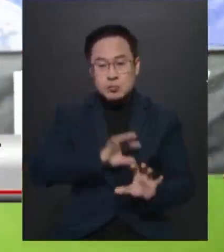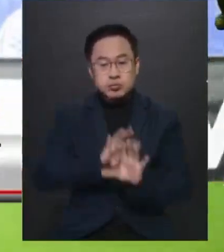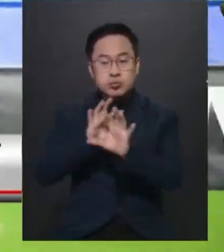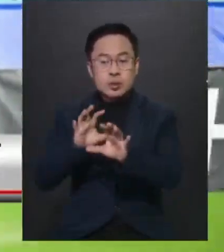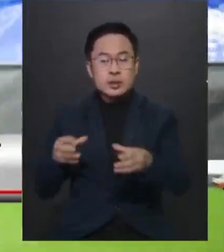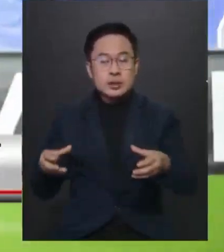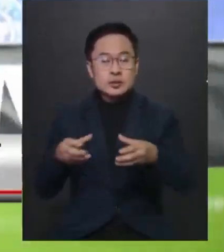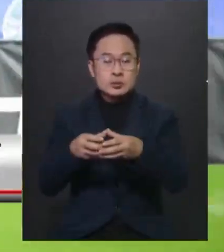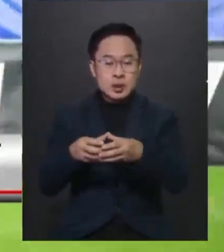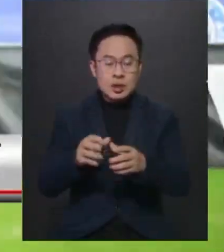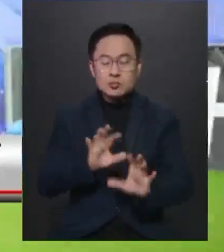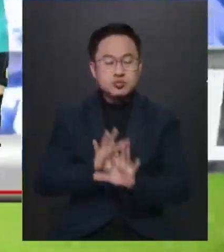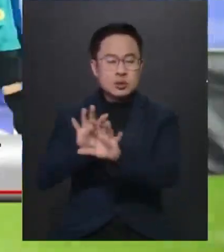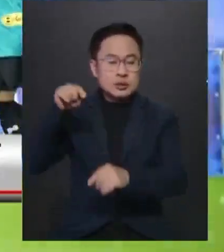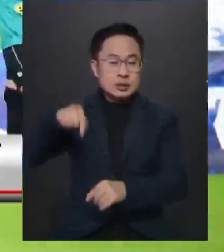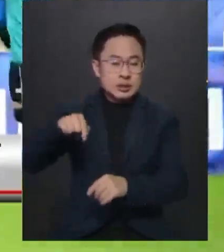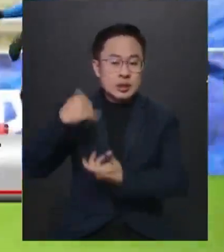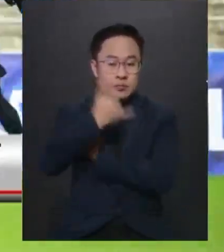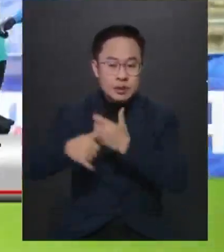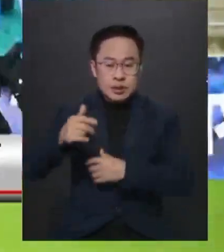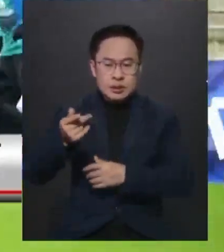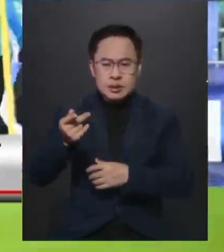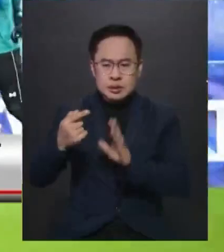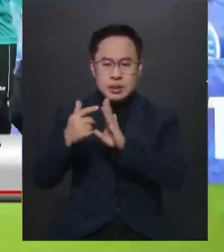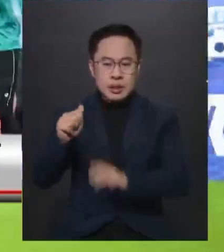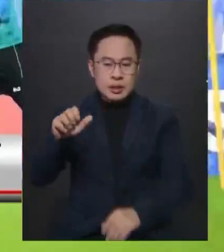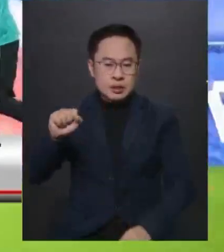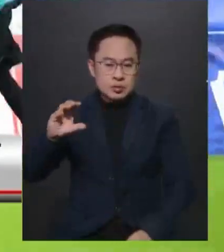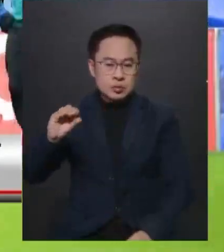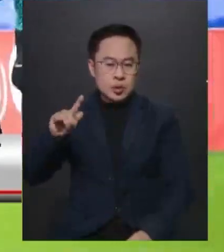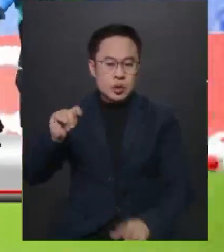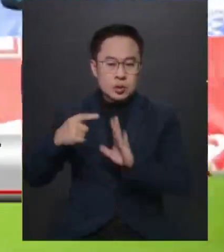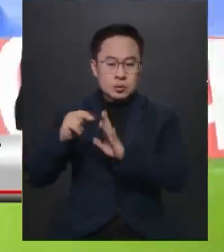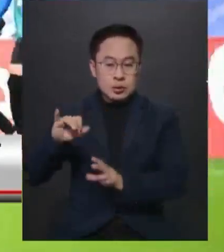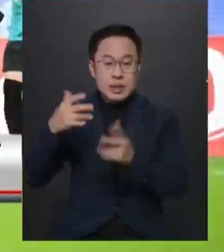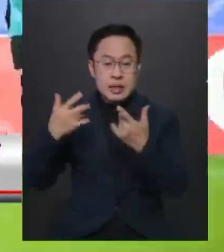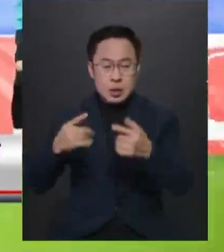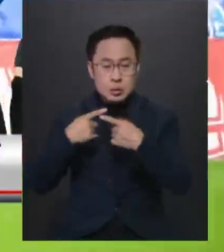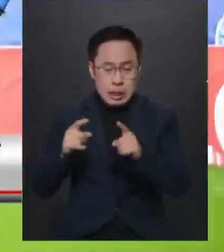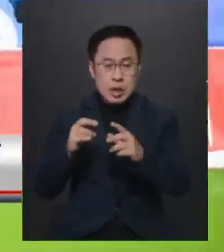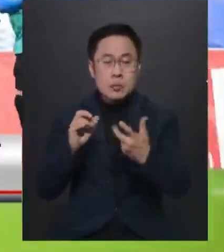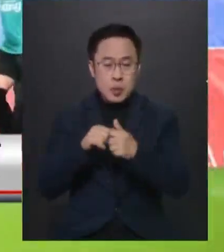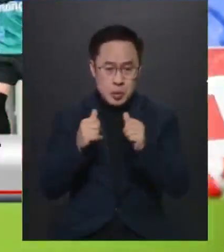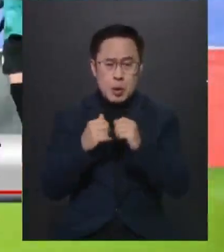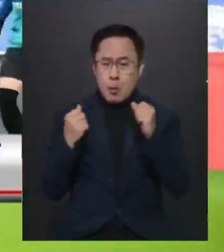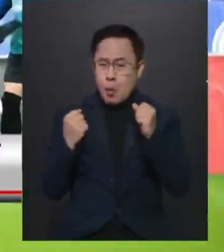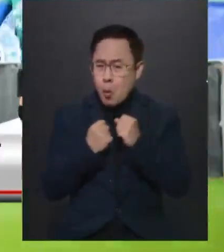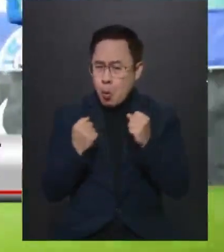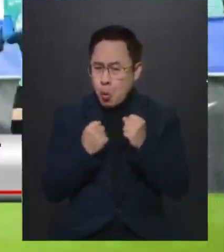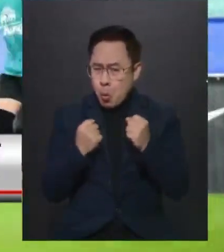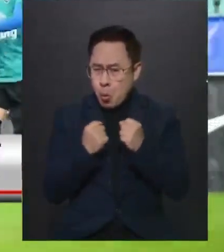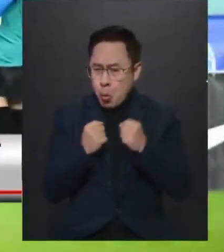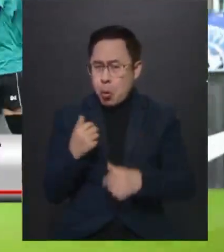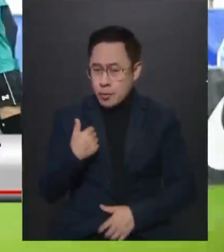สนามฝึกซ้อมที่สนามมาเจมสเตเดียมครับในกรุงทาลินประเทศเอสโตเนียนะฮะด้วยสภาพอากาศครับจากภาพได้เห็นเลยว่าหนาวแน่นอนนะฮะสภาพอาก